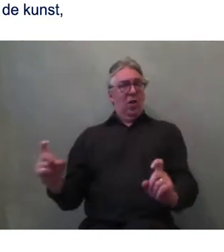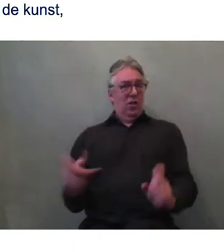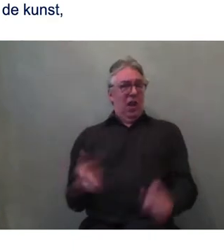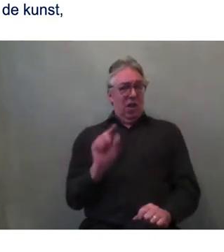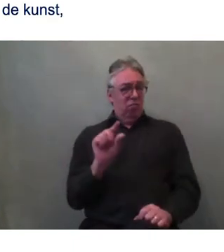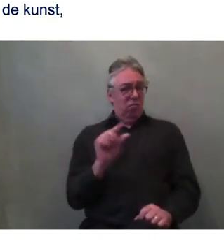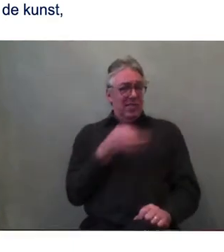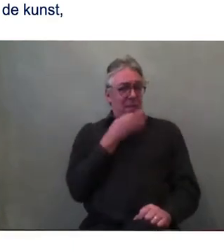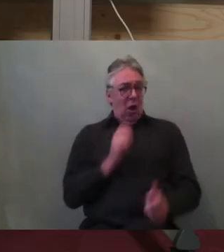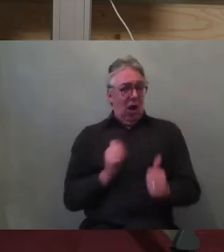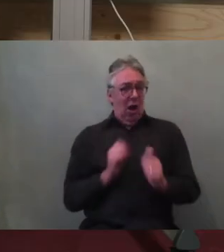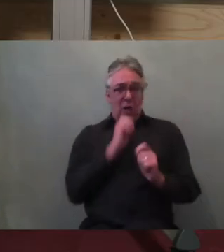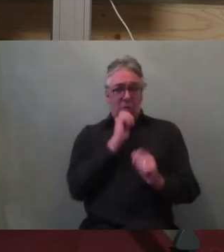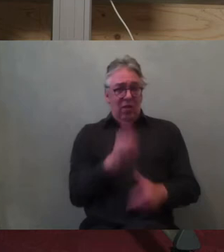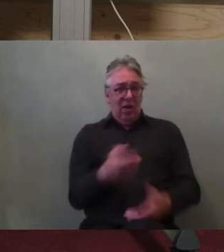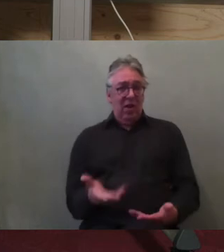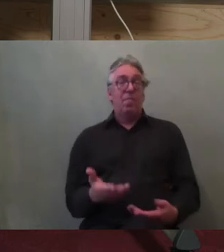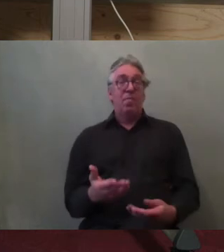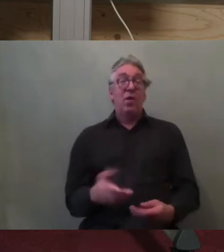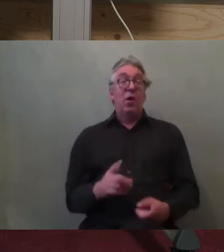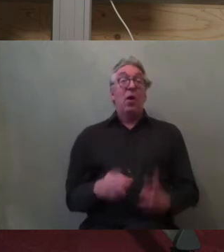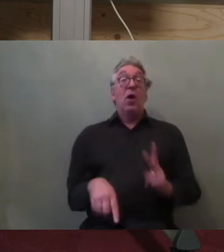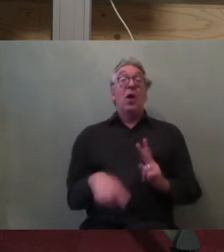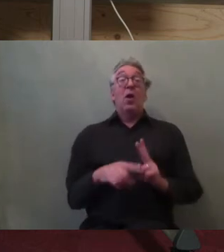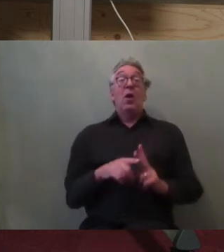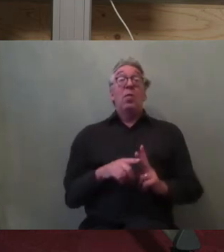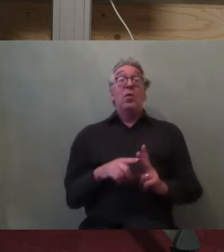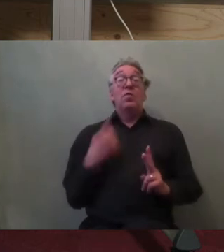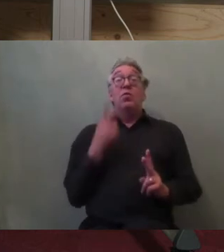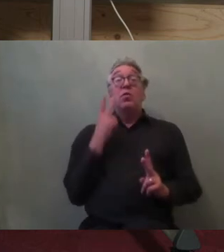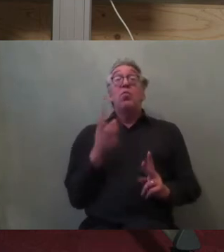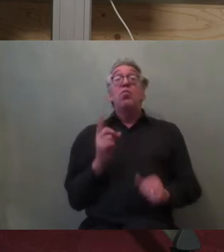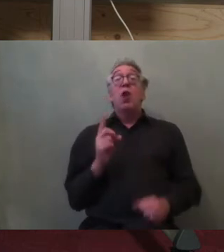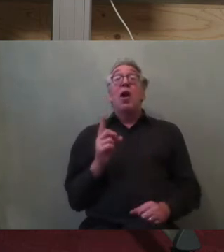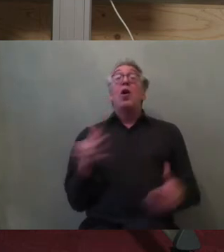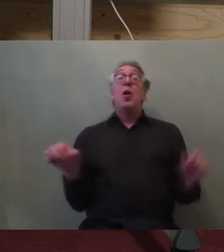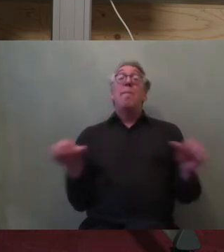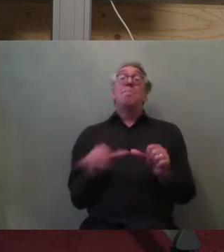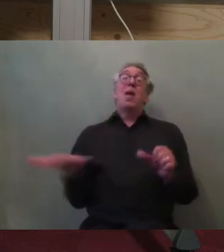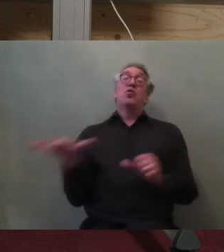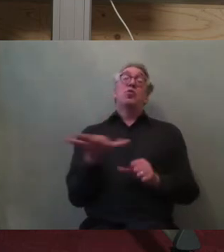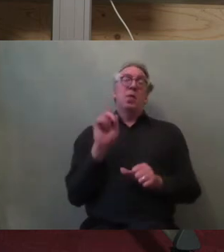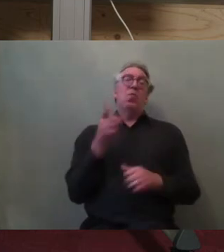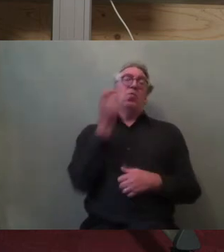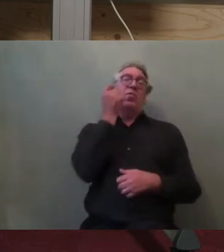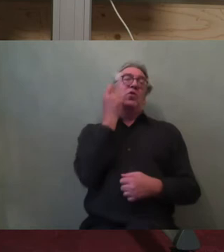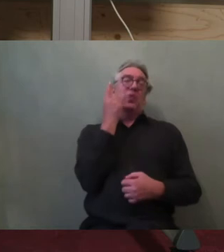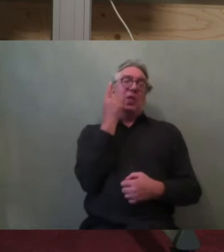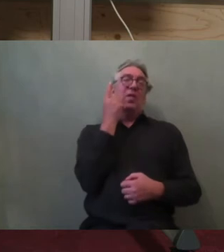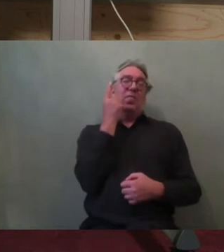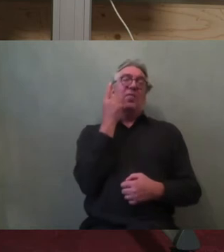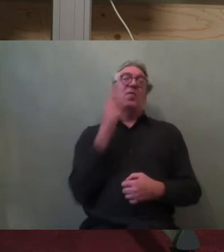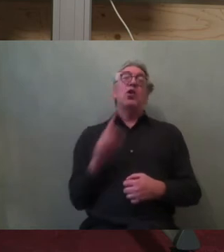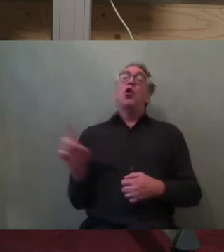zien we dat het vooral heel belangrijk is om ervoor te zorgen dat je personeel echt bewust is van wat zo'n beperking